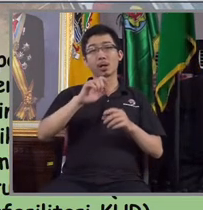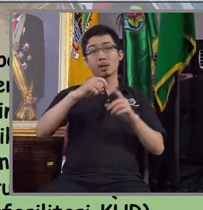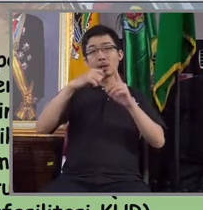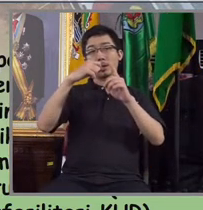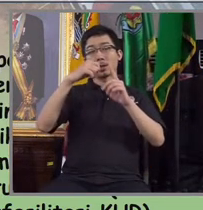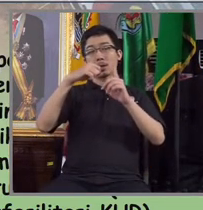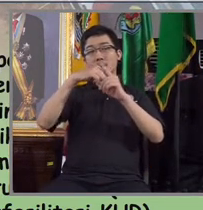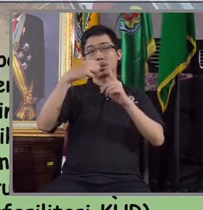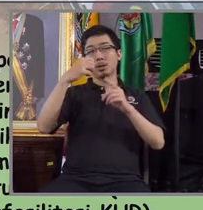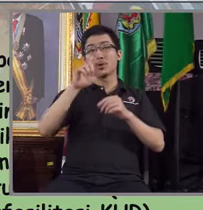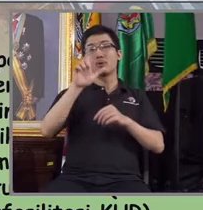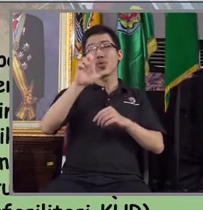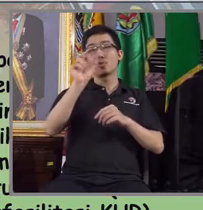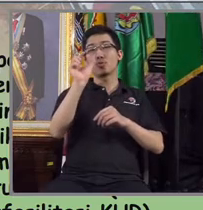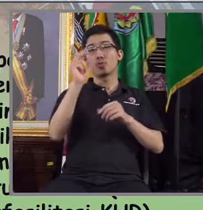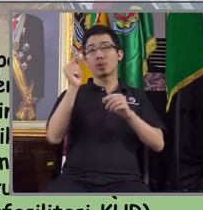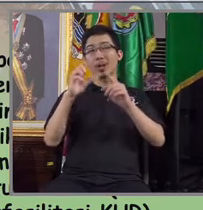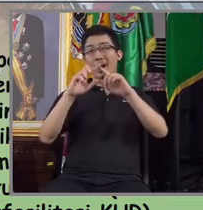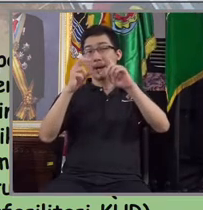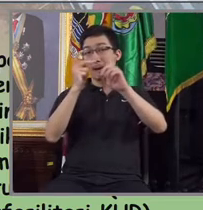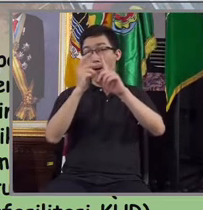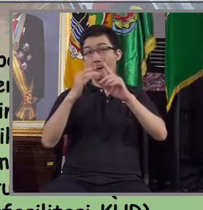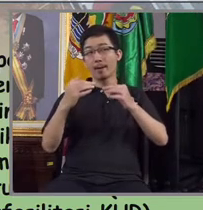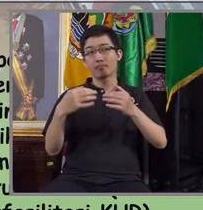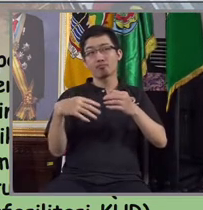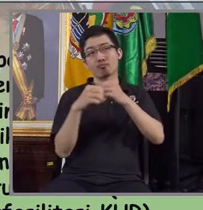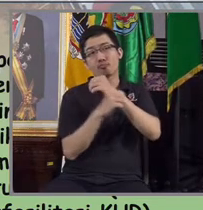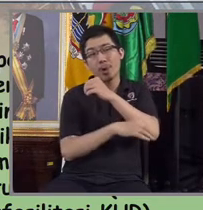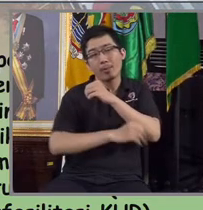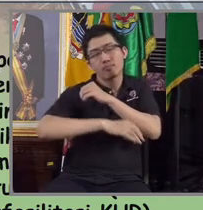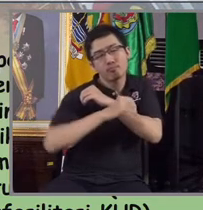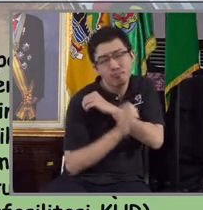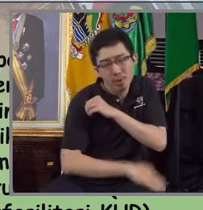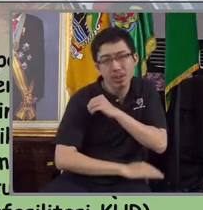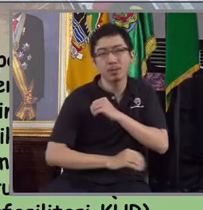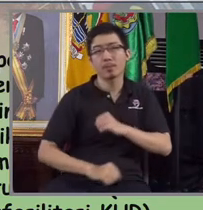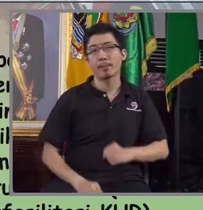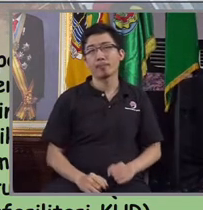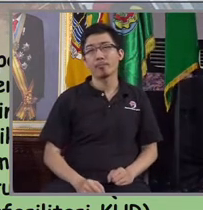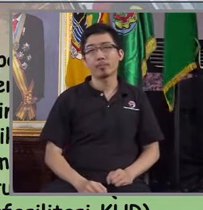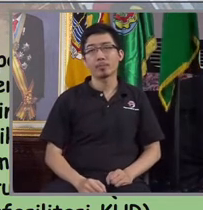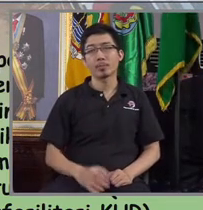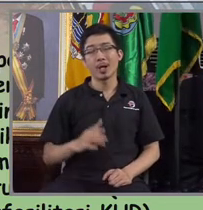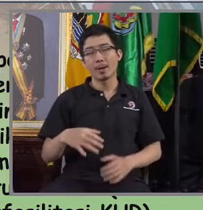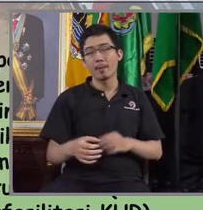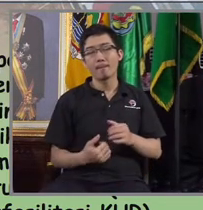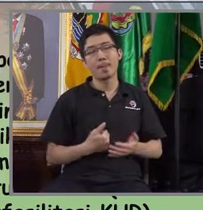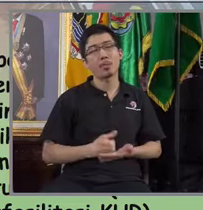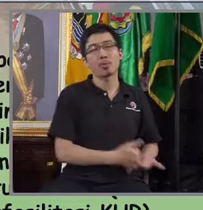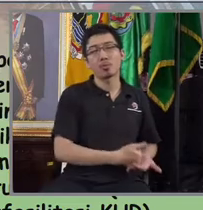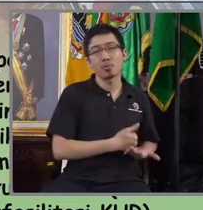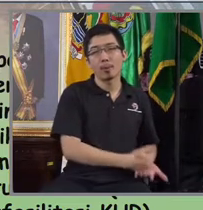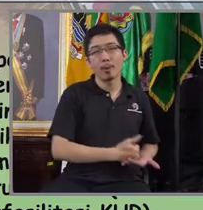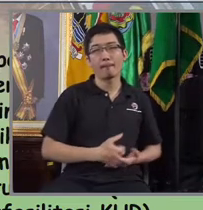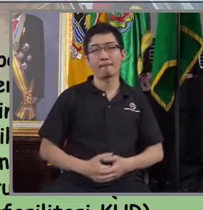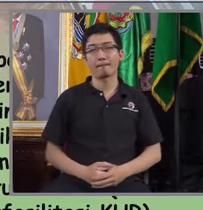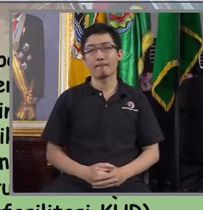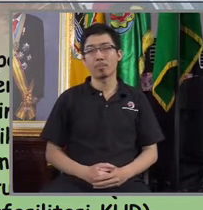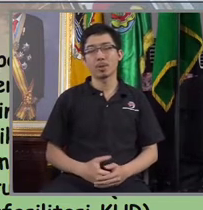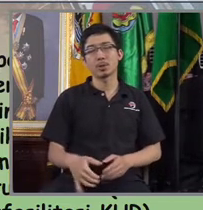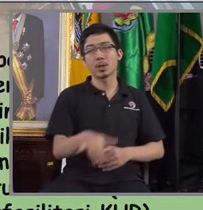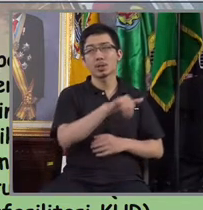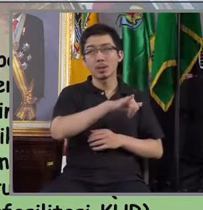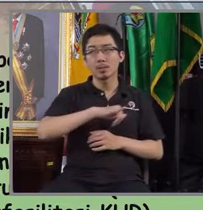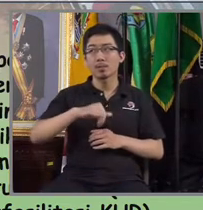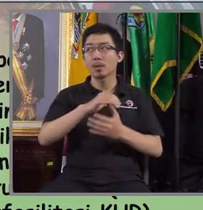dianggap paling miskin Hai di antara satu wilayah tersebut di kota Salatiga saat itu